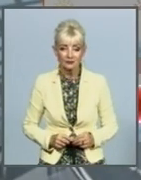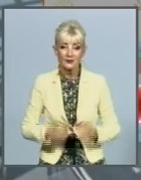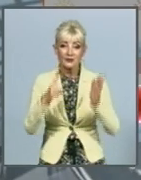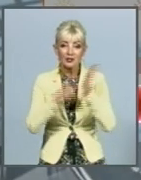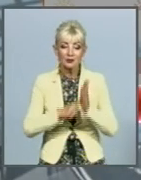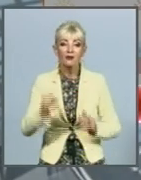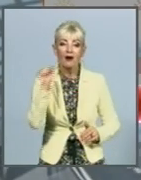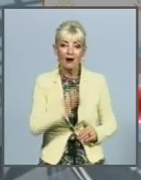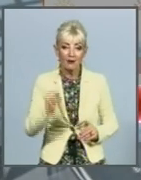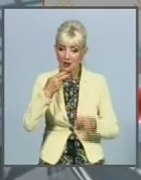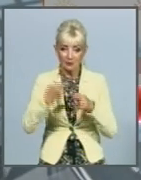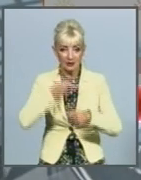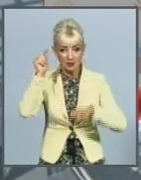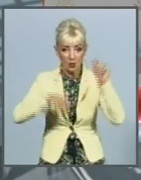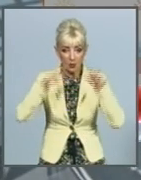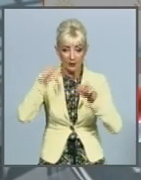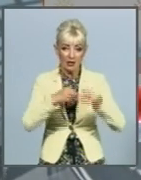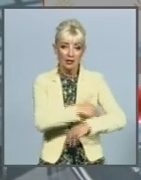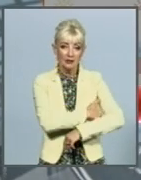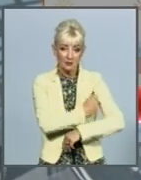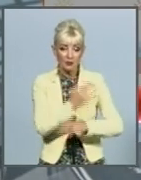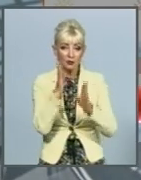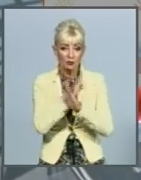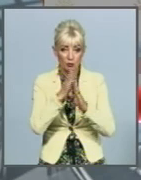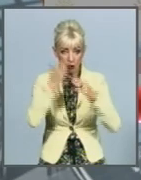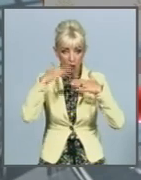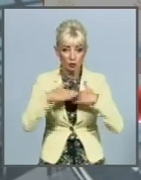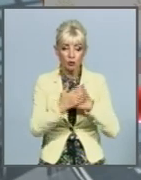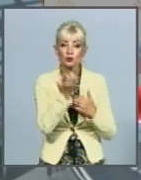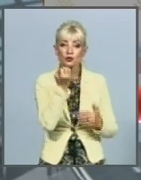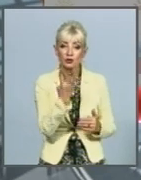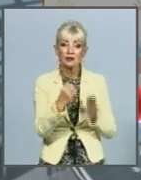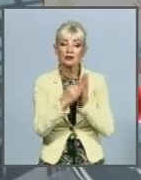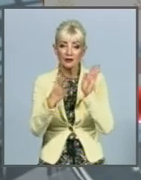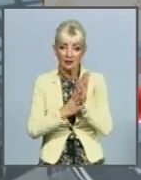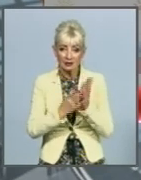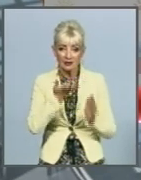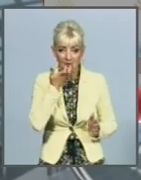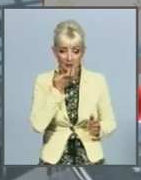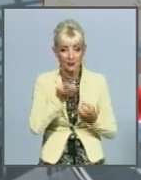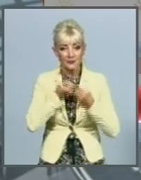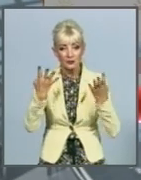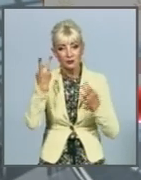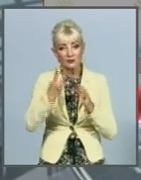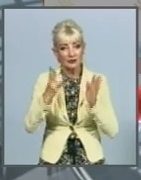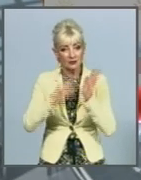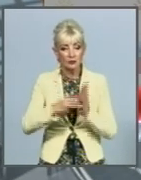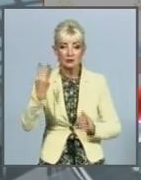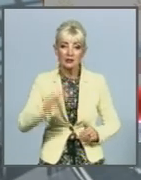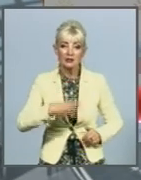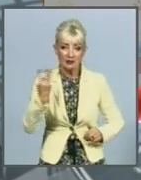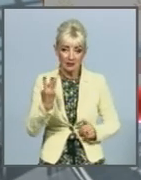6 серпня без опадів. Температура повітря вночі 14-19 тепла, вдень